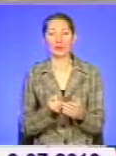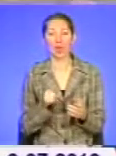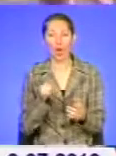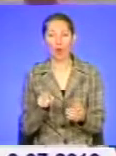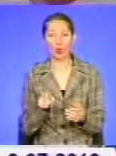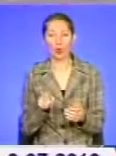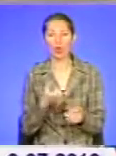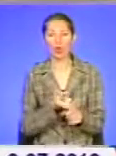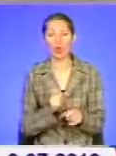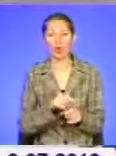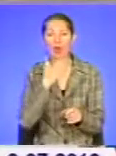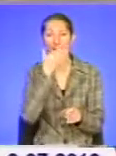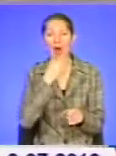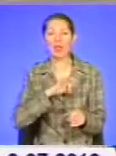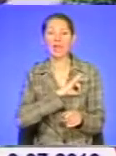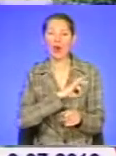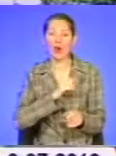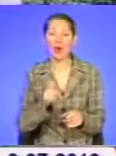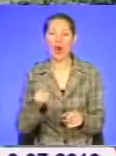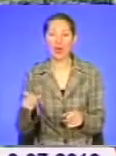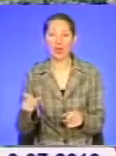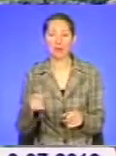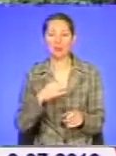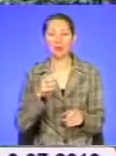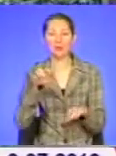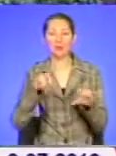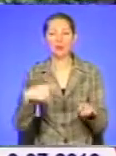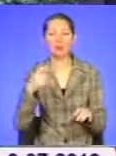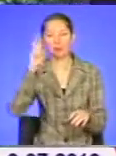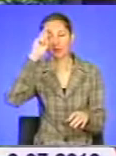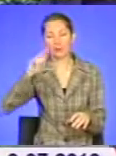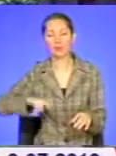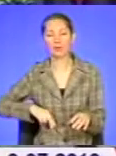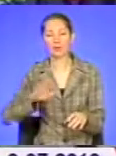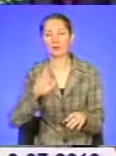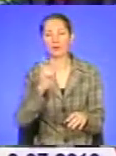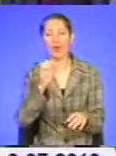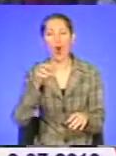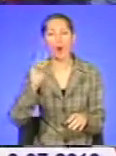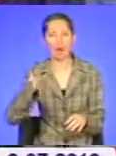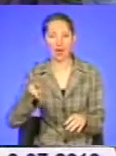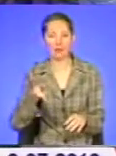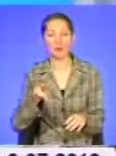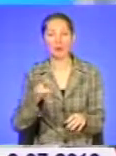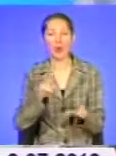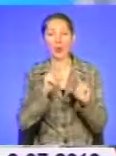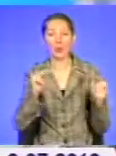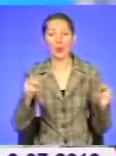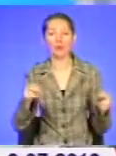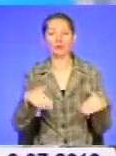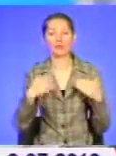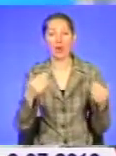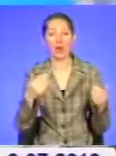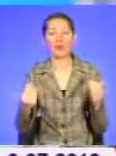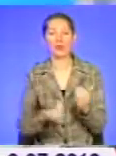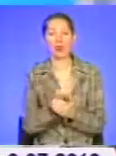Тут дуже гарні вихователі в нас. Голова облдержадміністрації Валентин Хоптян пообіцяв ініціаторам відновлення